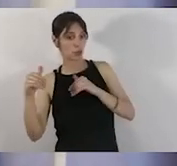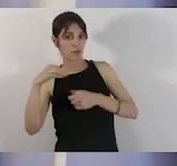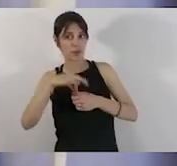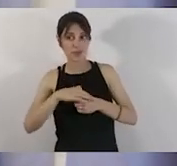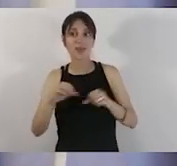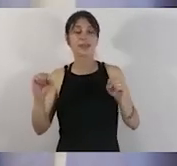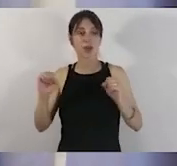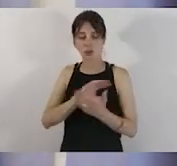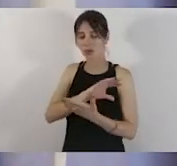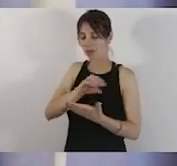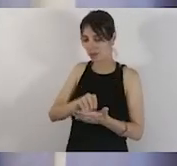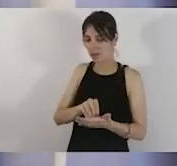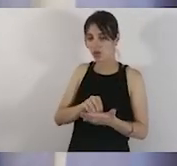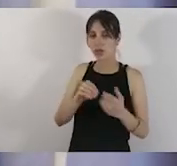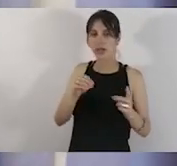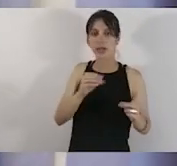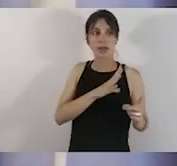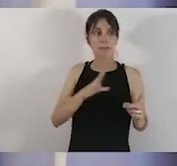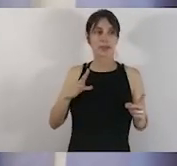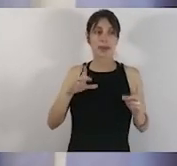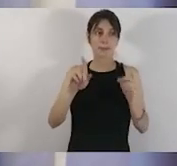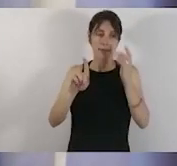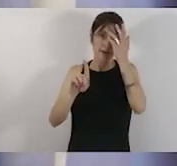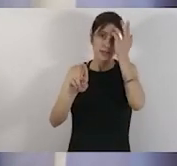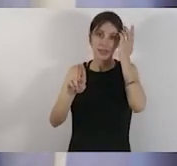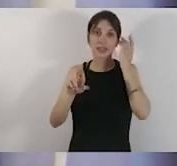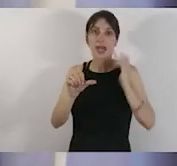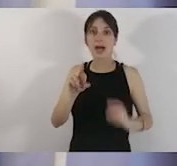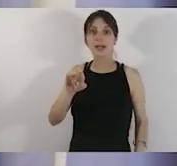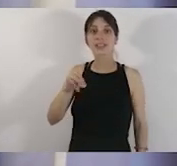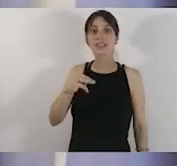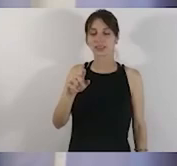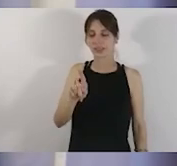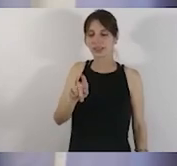On note le déport de Madame Garineau et de Monsieur...